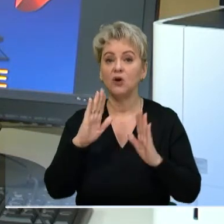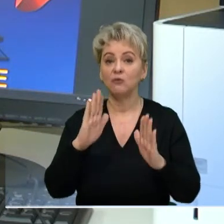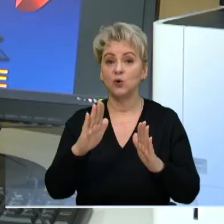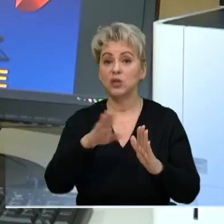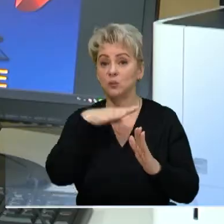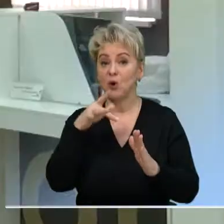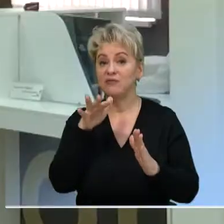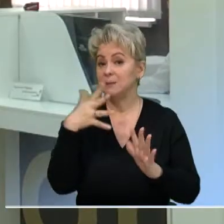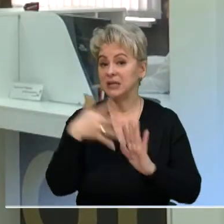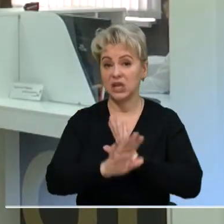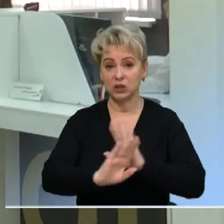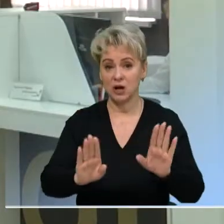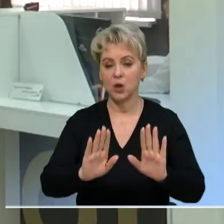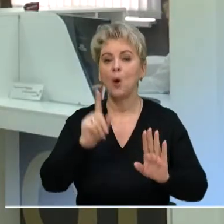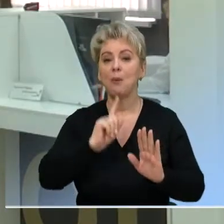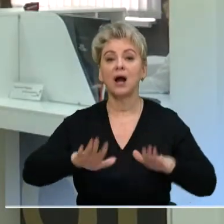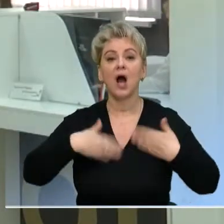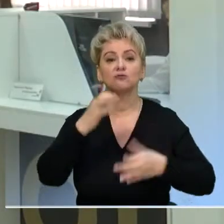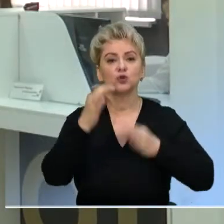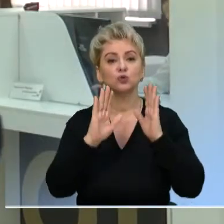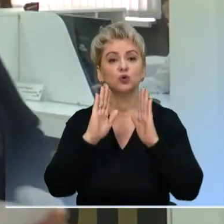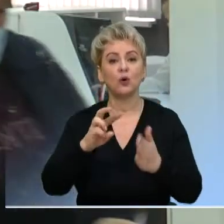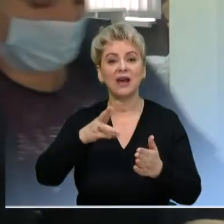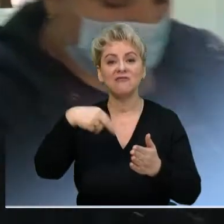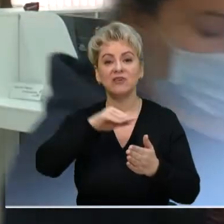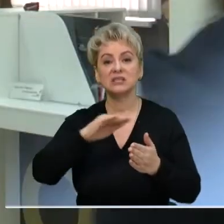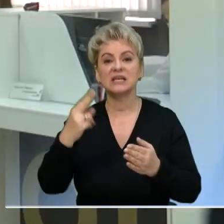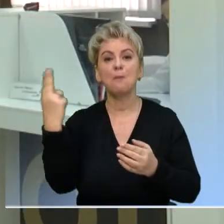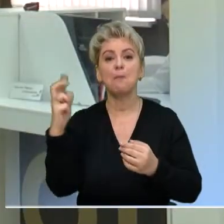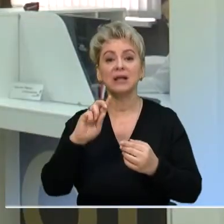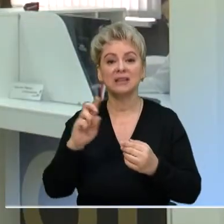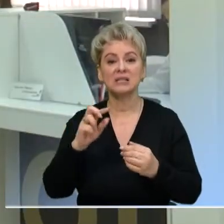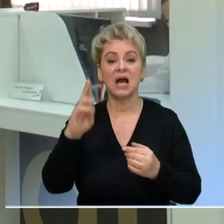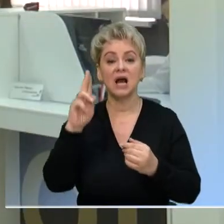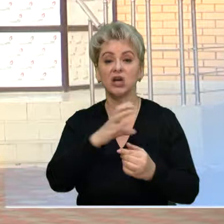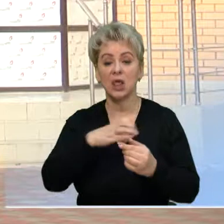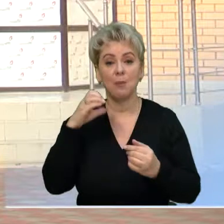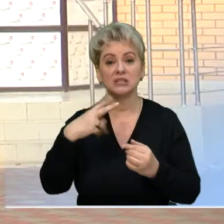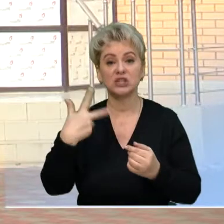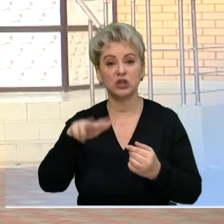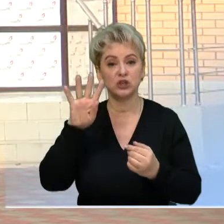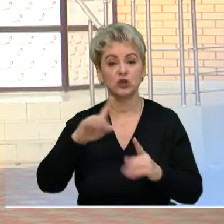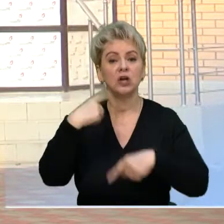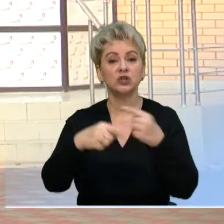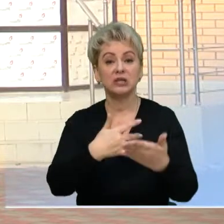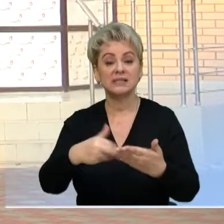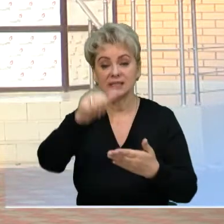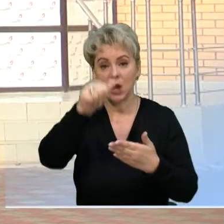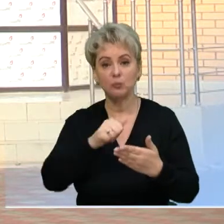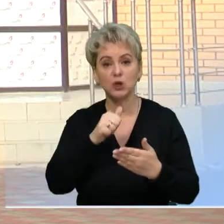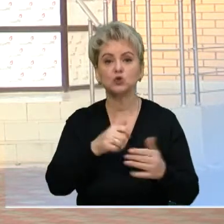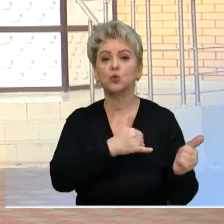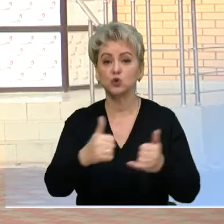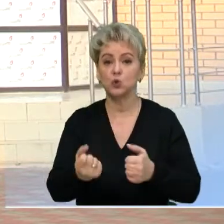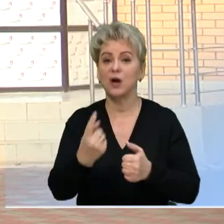времени не занимает. Пока обратиться в суд можно только в МФЦ Батайска, на Карла Маркса, 34. Но через несколько месяцев